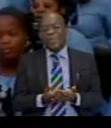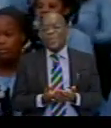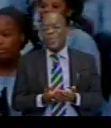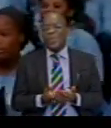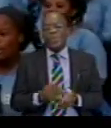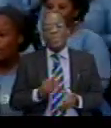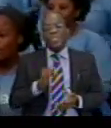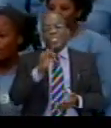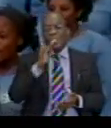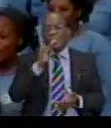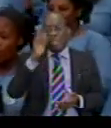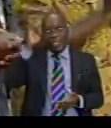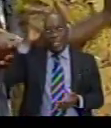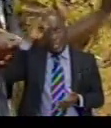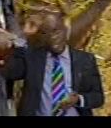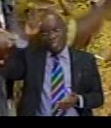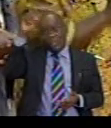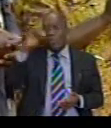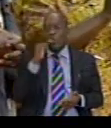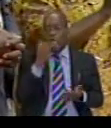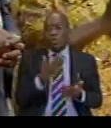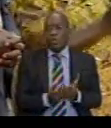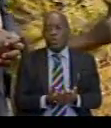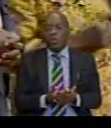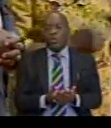Il est bon.